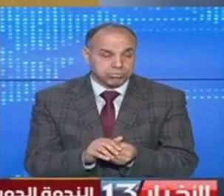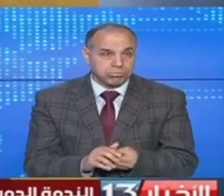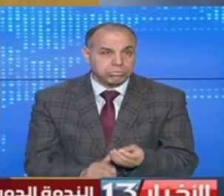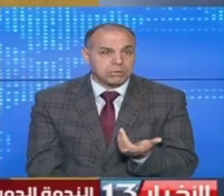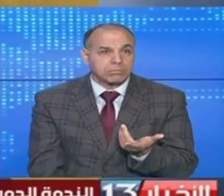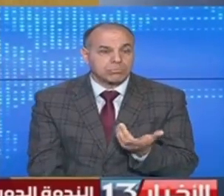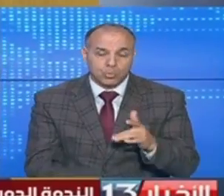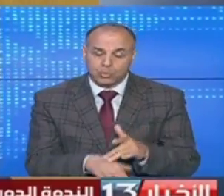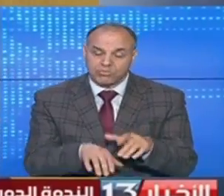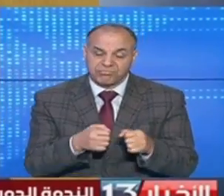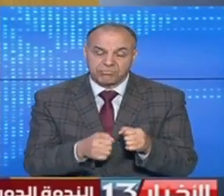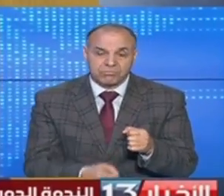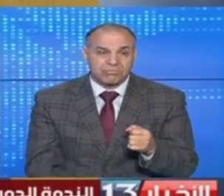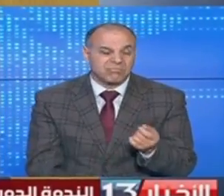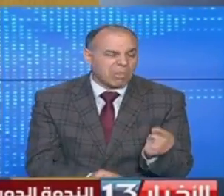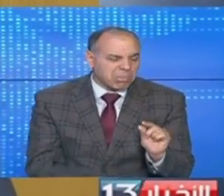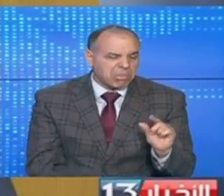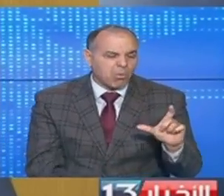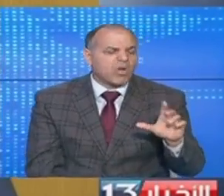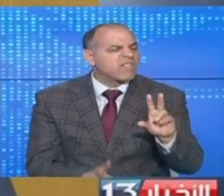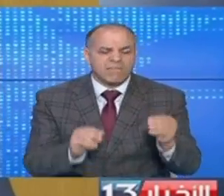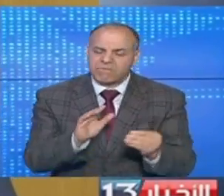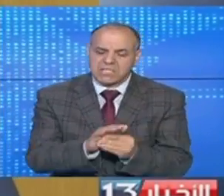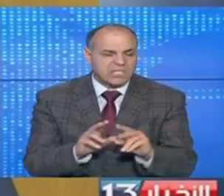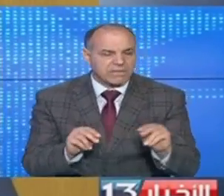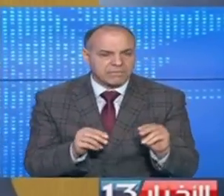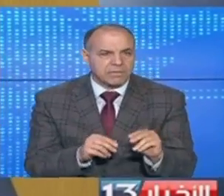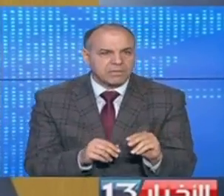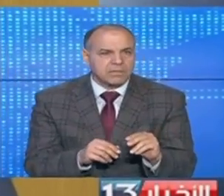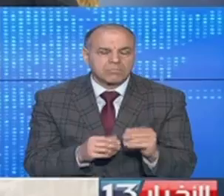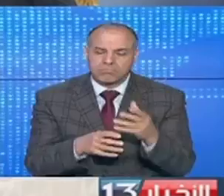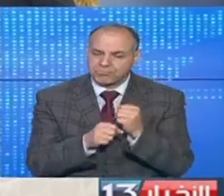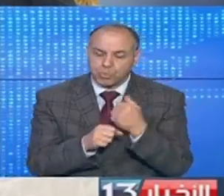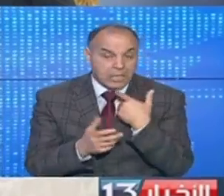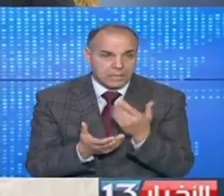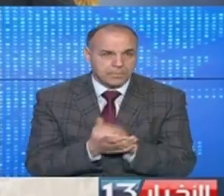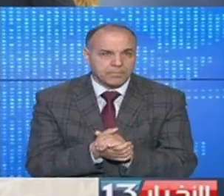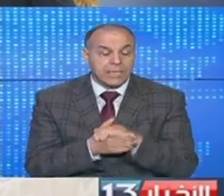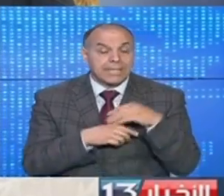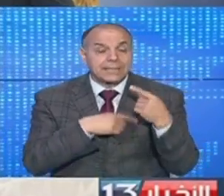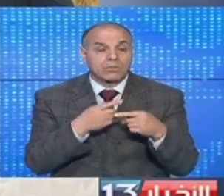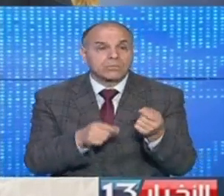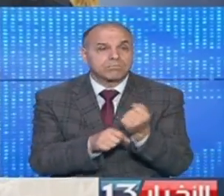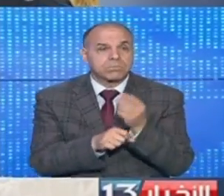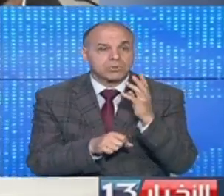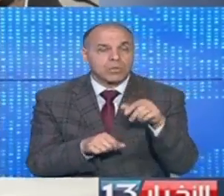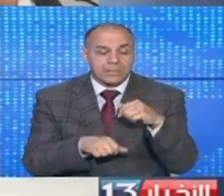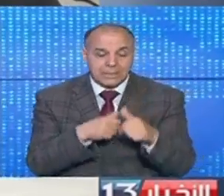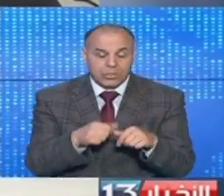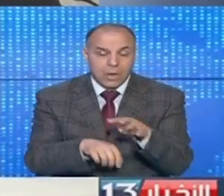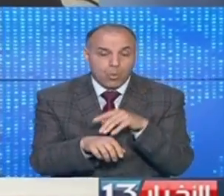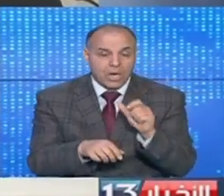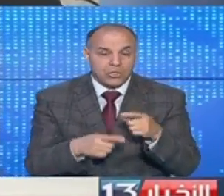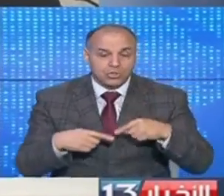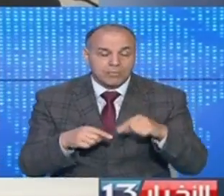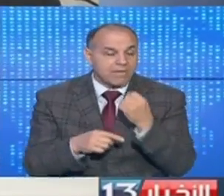البلاد فساد الصغير والفساد الكبير ولنا قابلين و وتتواصل اشعل الندوه الدوليه للولايات في